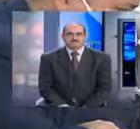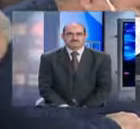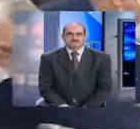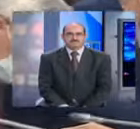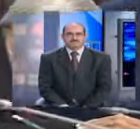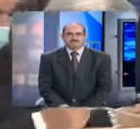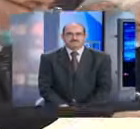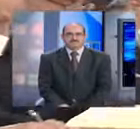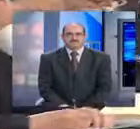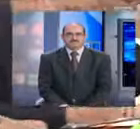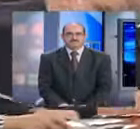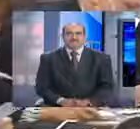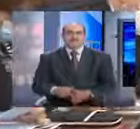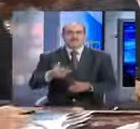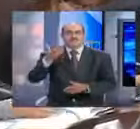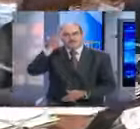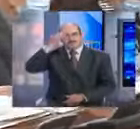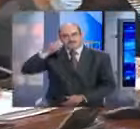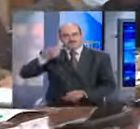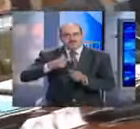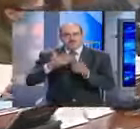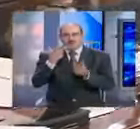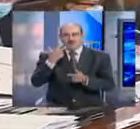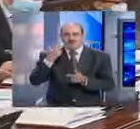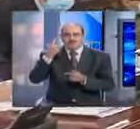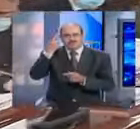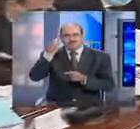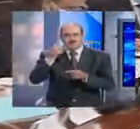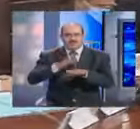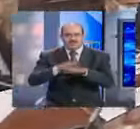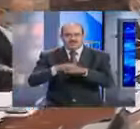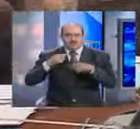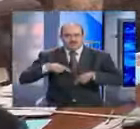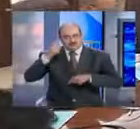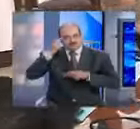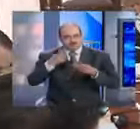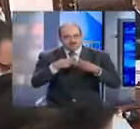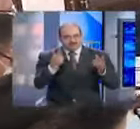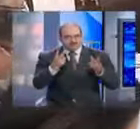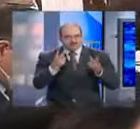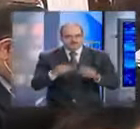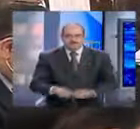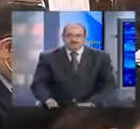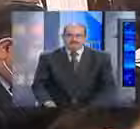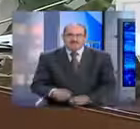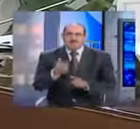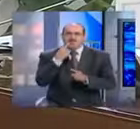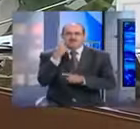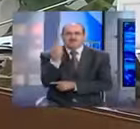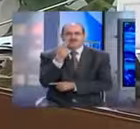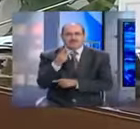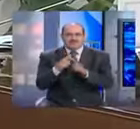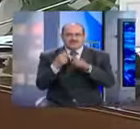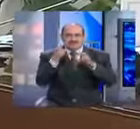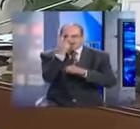واصل المجلس أشغاله بالاستماع والمصادقة على العروض التالية: التعليم العالي